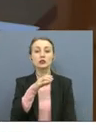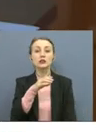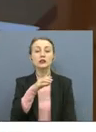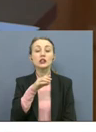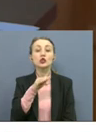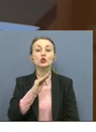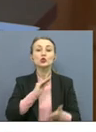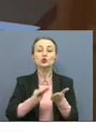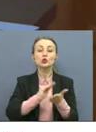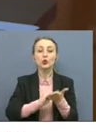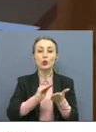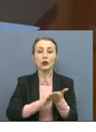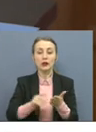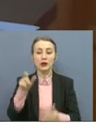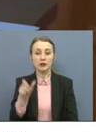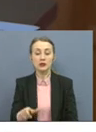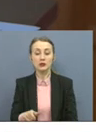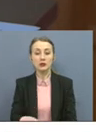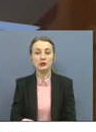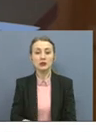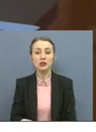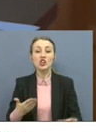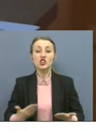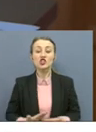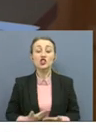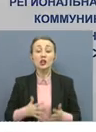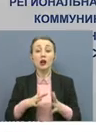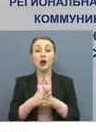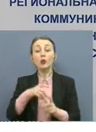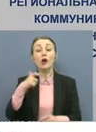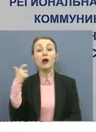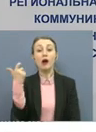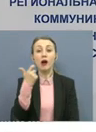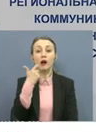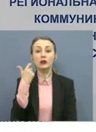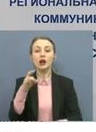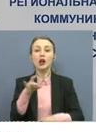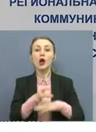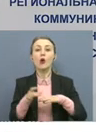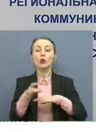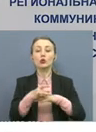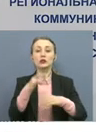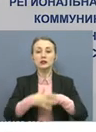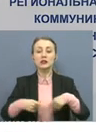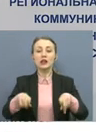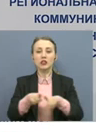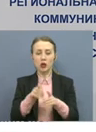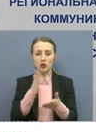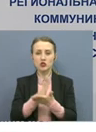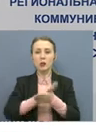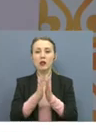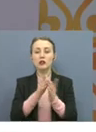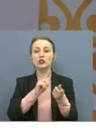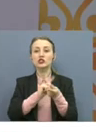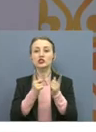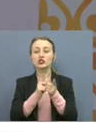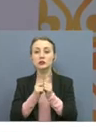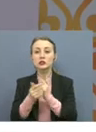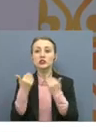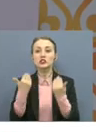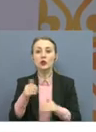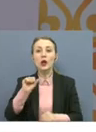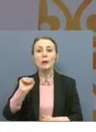бизнес нысандары қызмет атқарады. Экономикалық өсім әлеуметтік қамсыздандырудың алғы шарты. Атбасар әкімдігі әсіресе тұрғын үй құрылысы бағытында